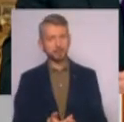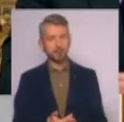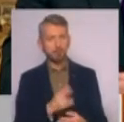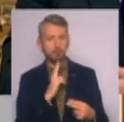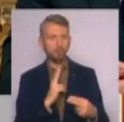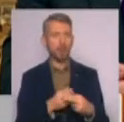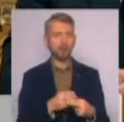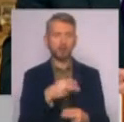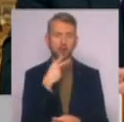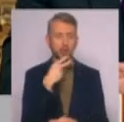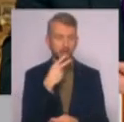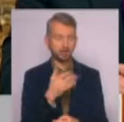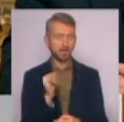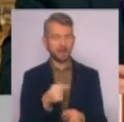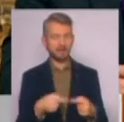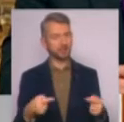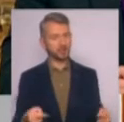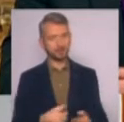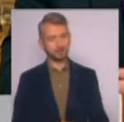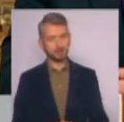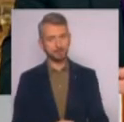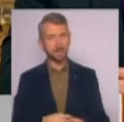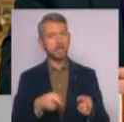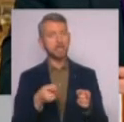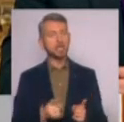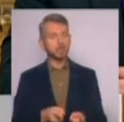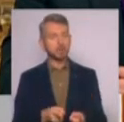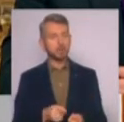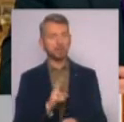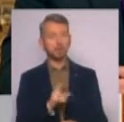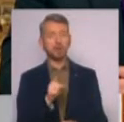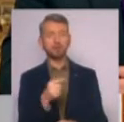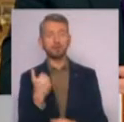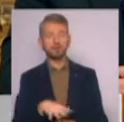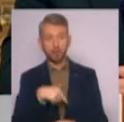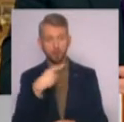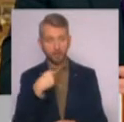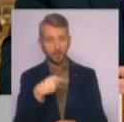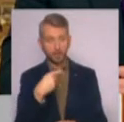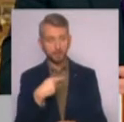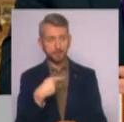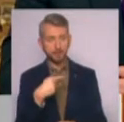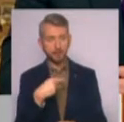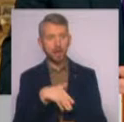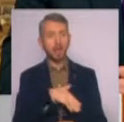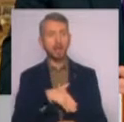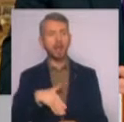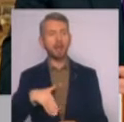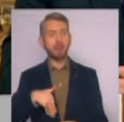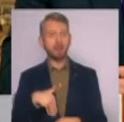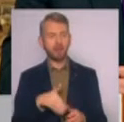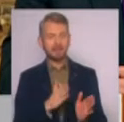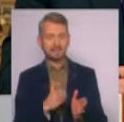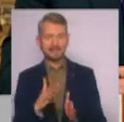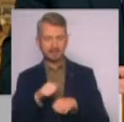паління тютюну та інші. Дійсно, як ви вже говорили, легенева система,